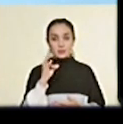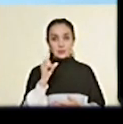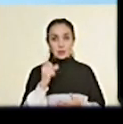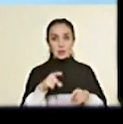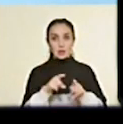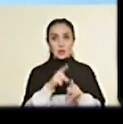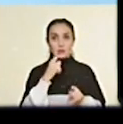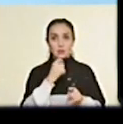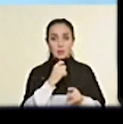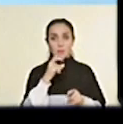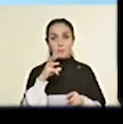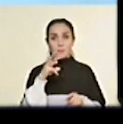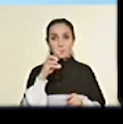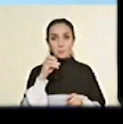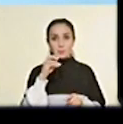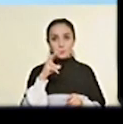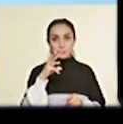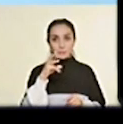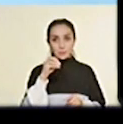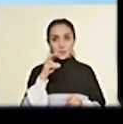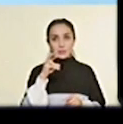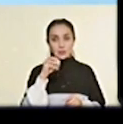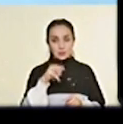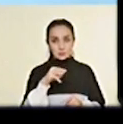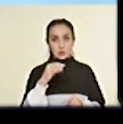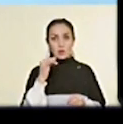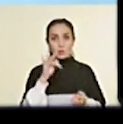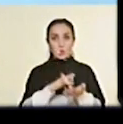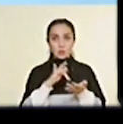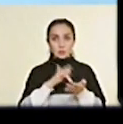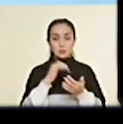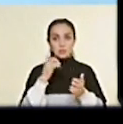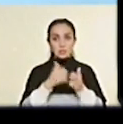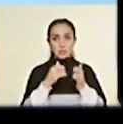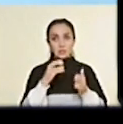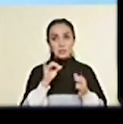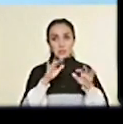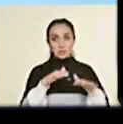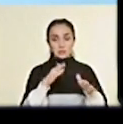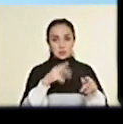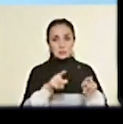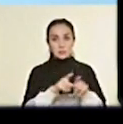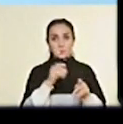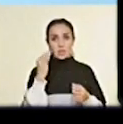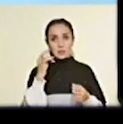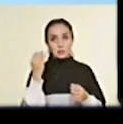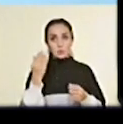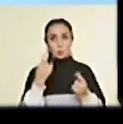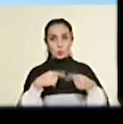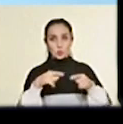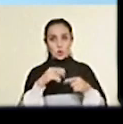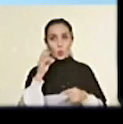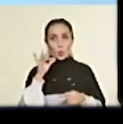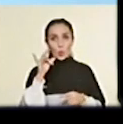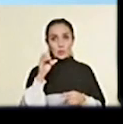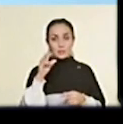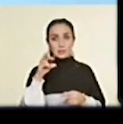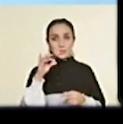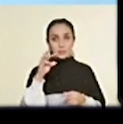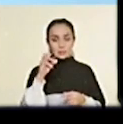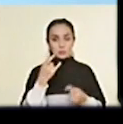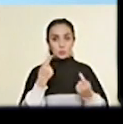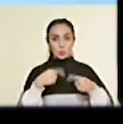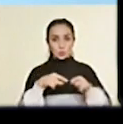g'arbiy qismida Milet yoki O'rta Yer dengizining shimoli sharqiy hududidagi, ya'ni Qora dengiz hududida